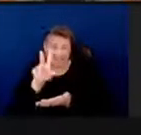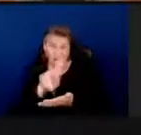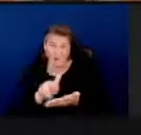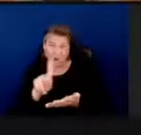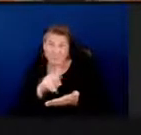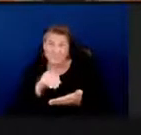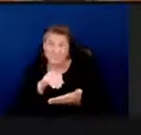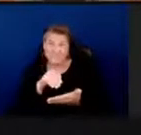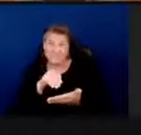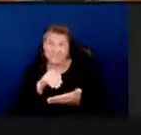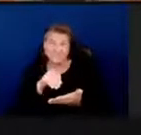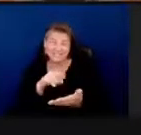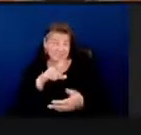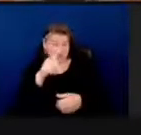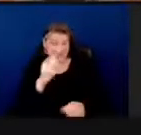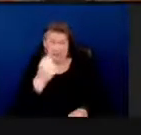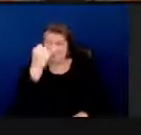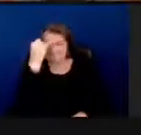kufikia